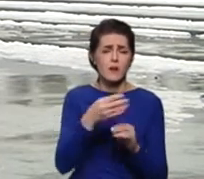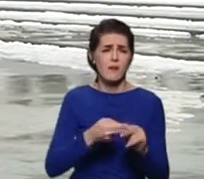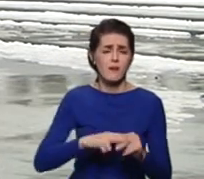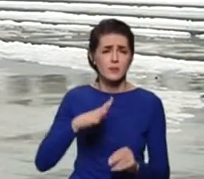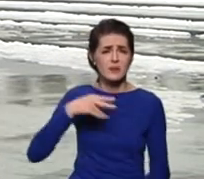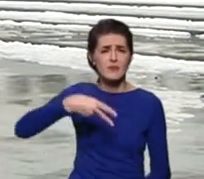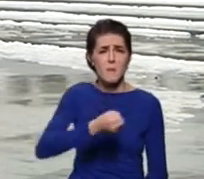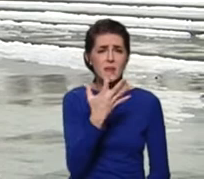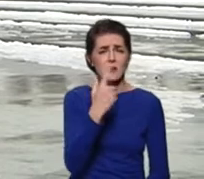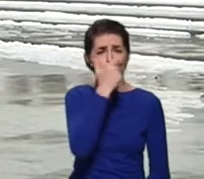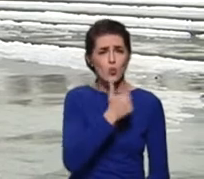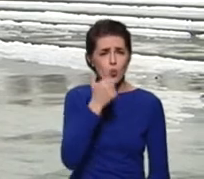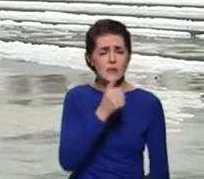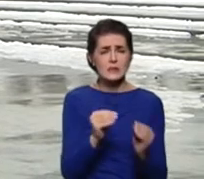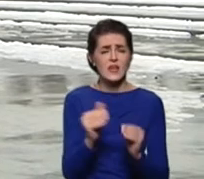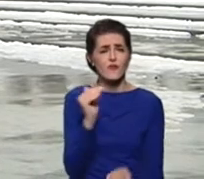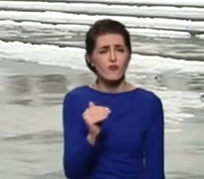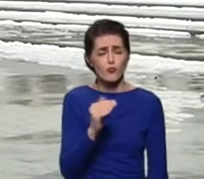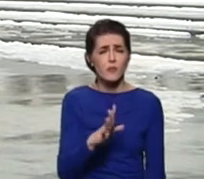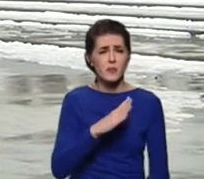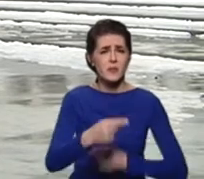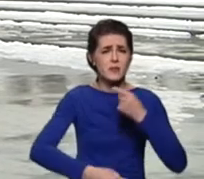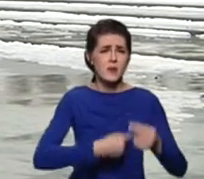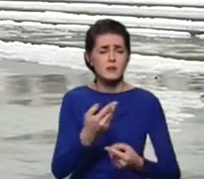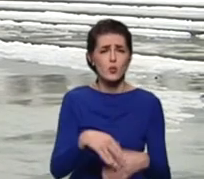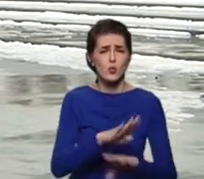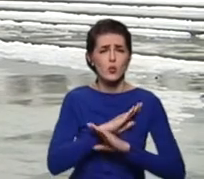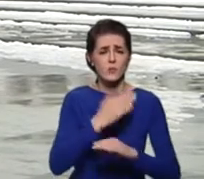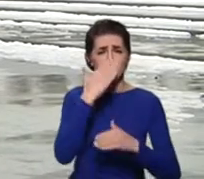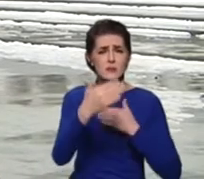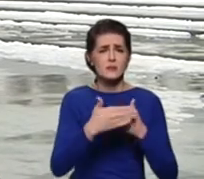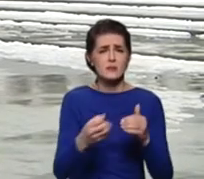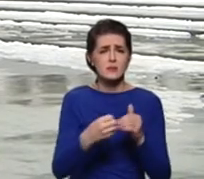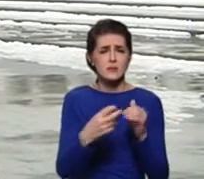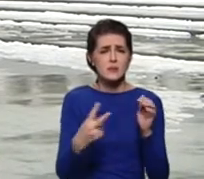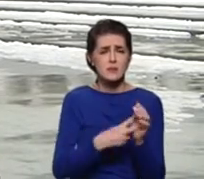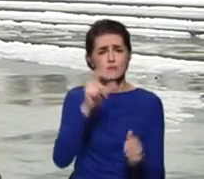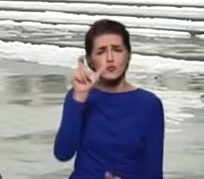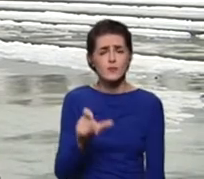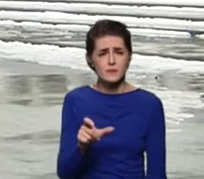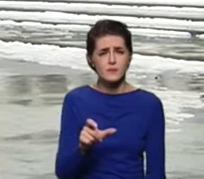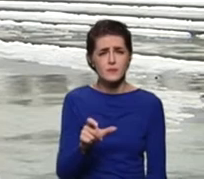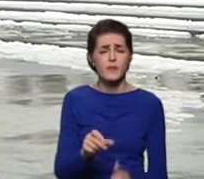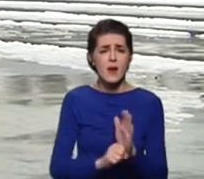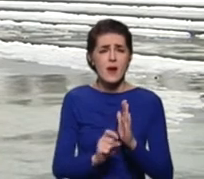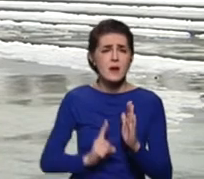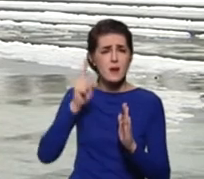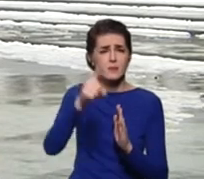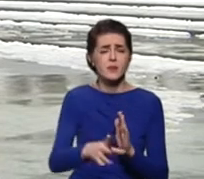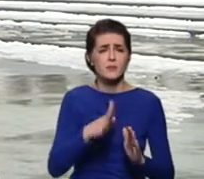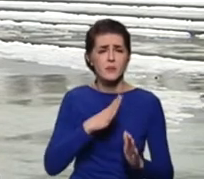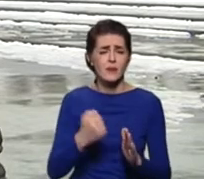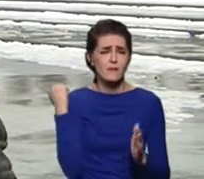лютого 2015 року. Внаслідок тієї атаки загинули 17 людей. Ракети